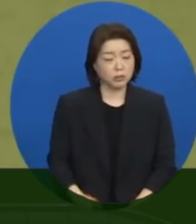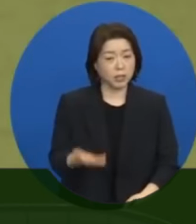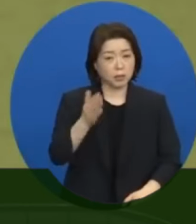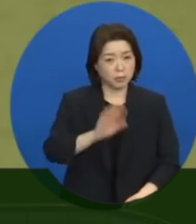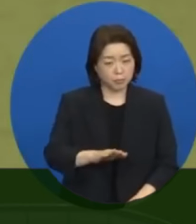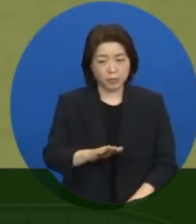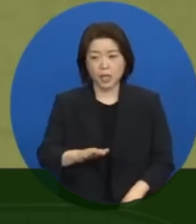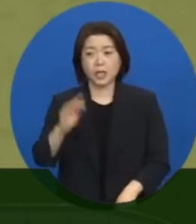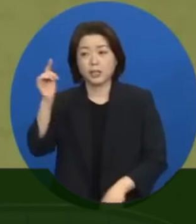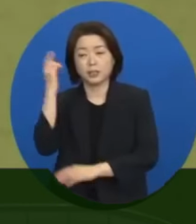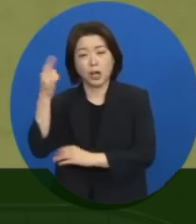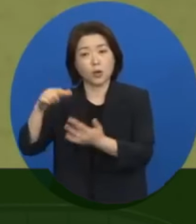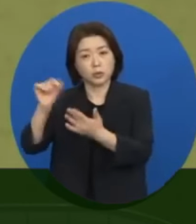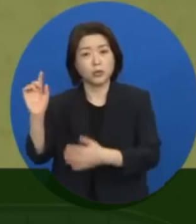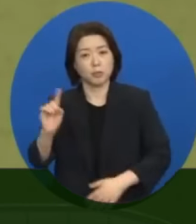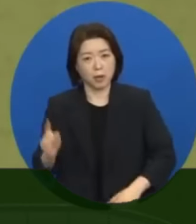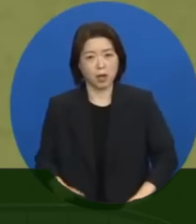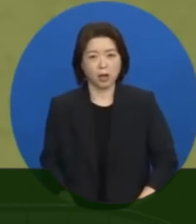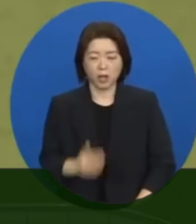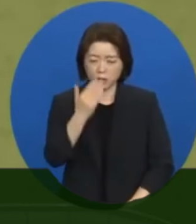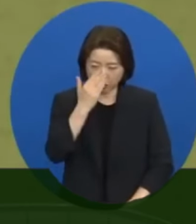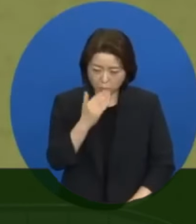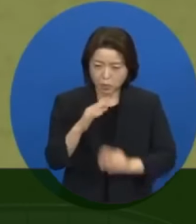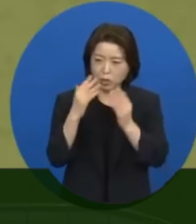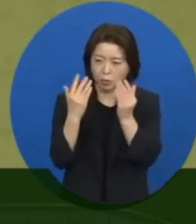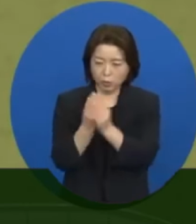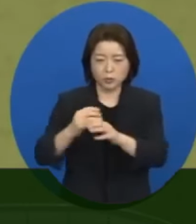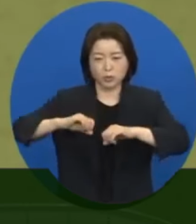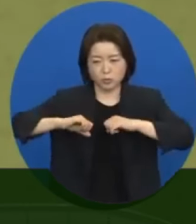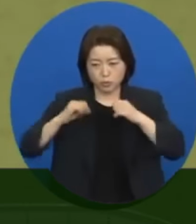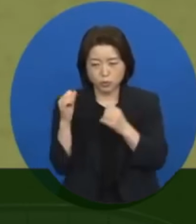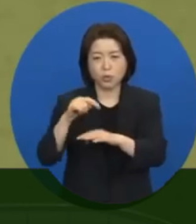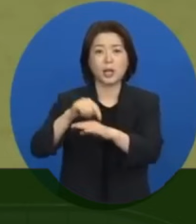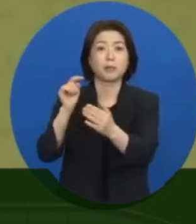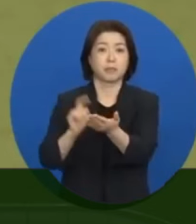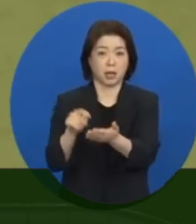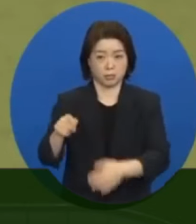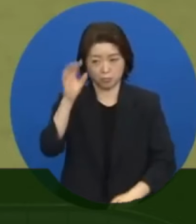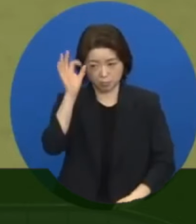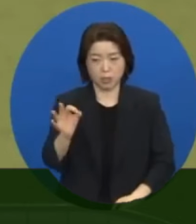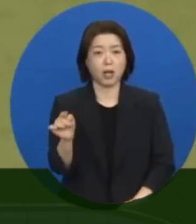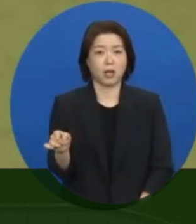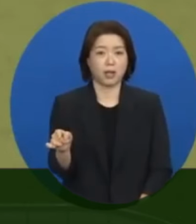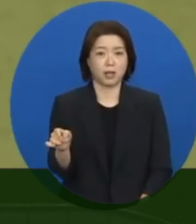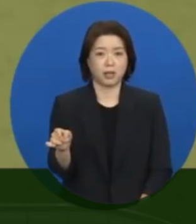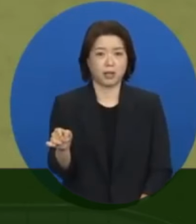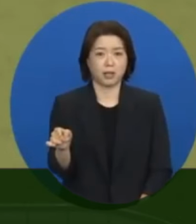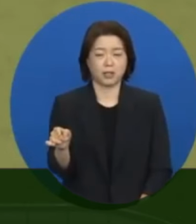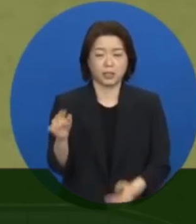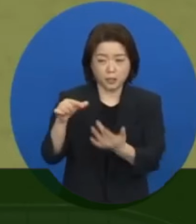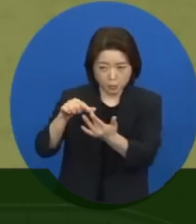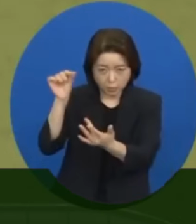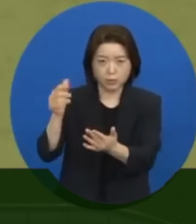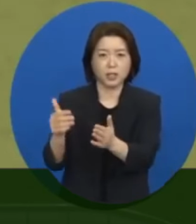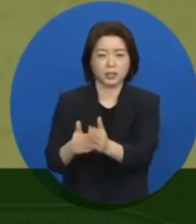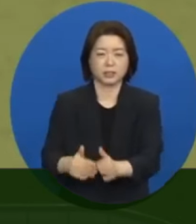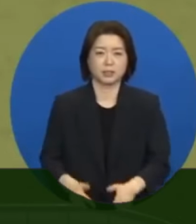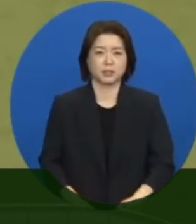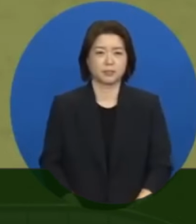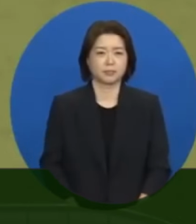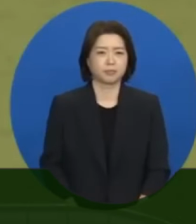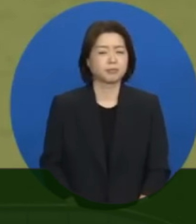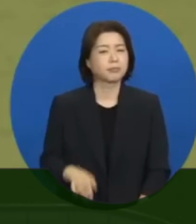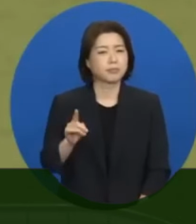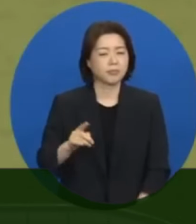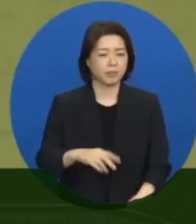온고 겸손하고 순종하려는 마음입니다 그걸 보신 것이죠 그리고 이것을